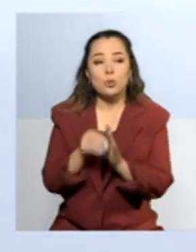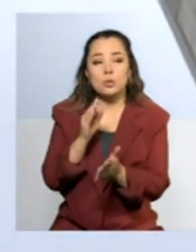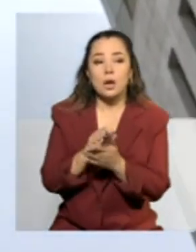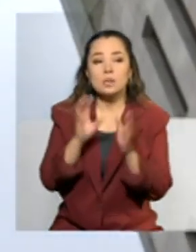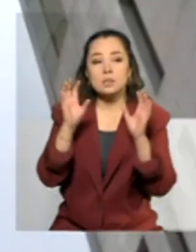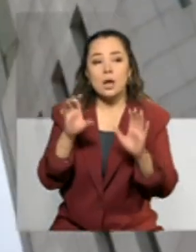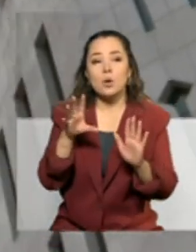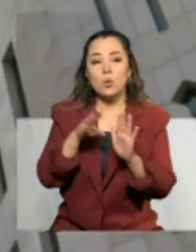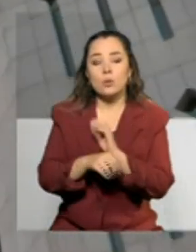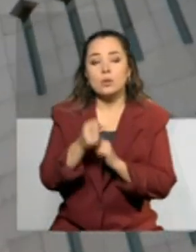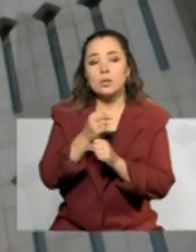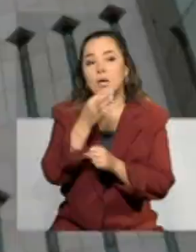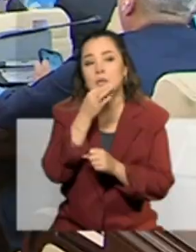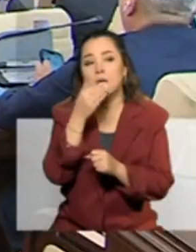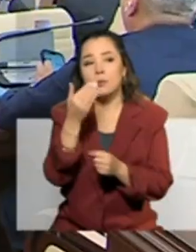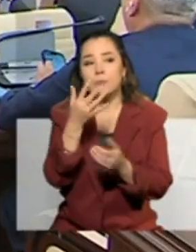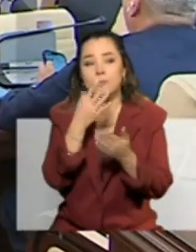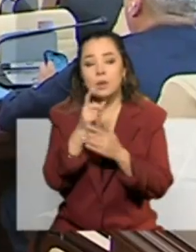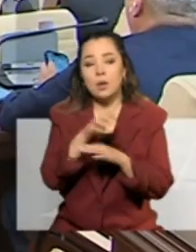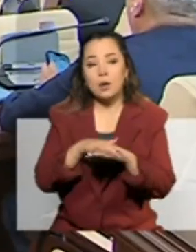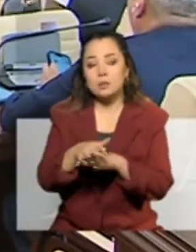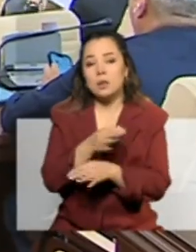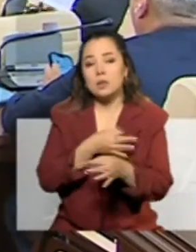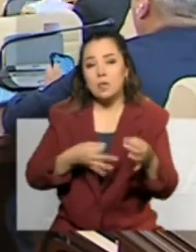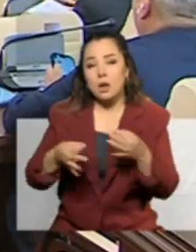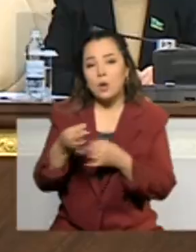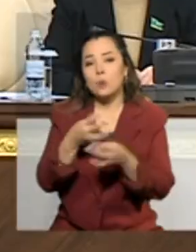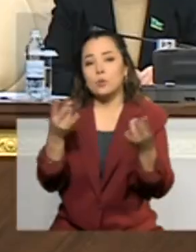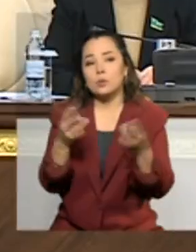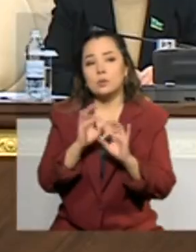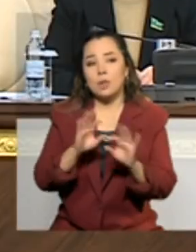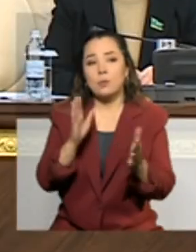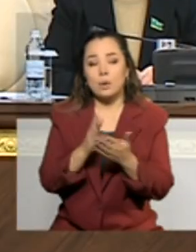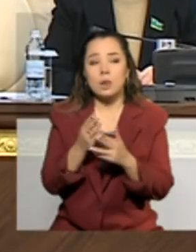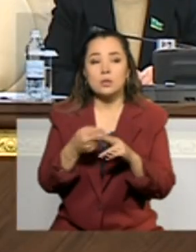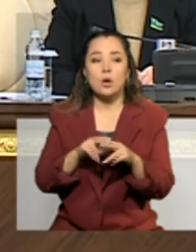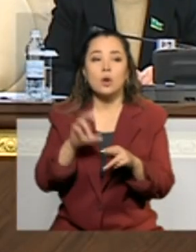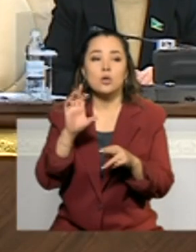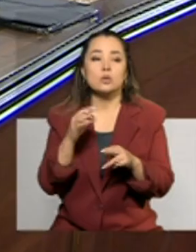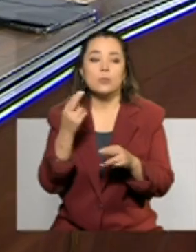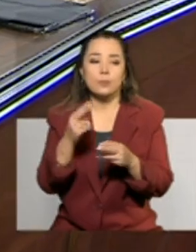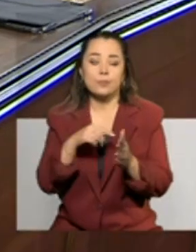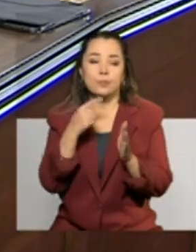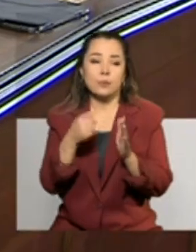заңға өзгеріс енгізбес бұрын мәселені халықпен талқылау қажеттігін айтады. Ол үшін әлеуметтік